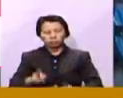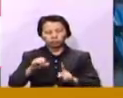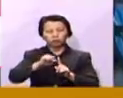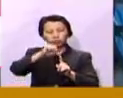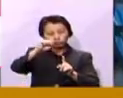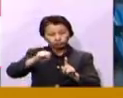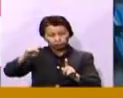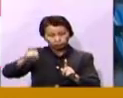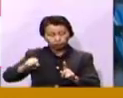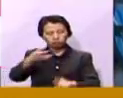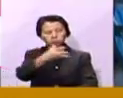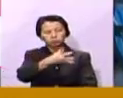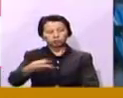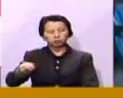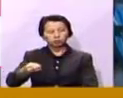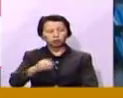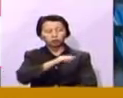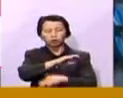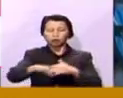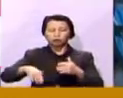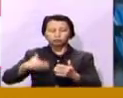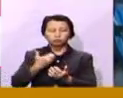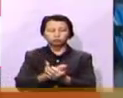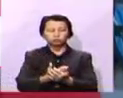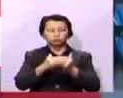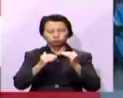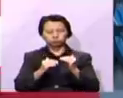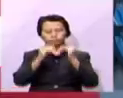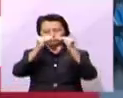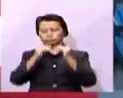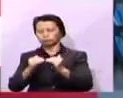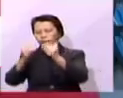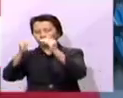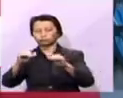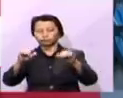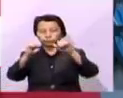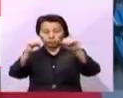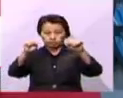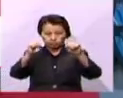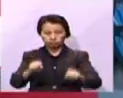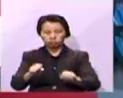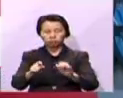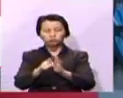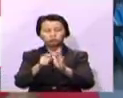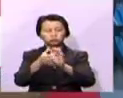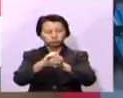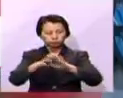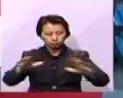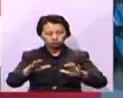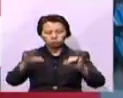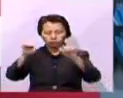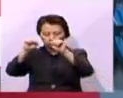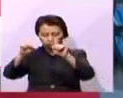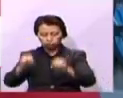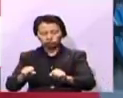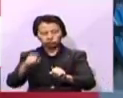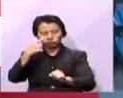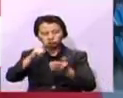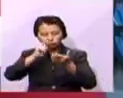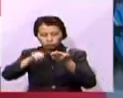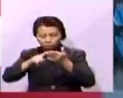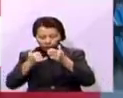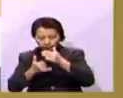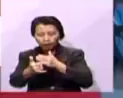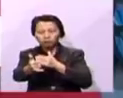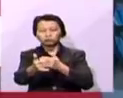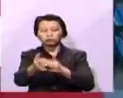Sandakan. Dan segala naik taraf dia punya sistem keselamatan, sistem untuk check-in apa semua,